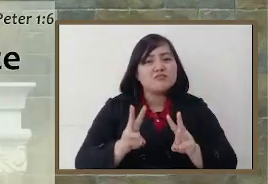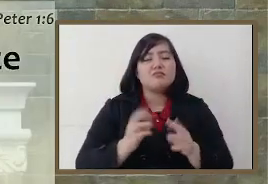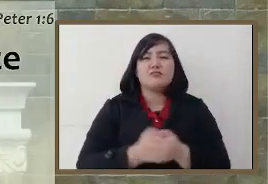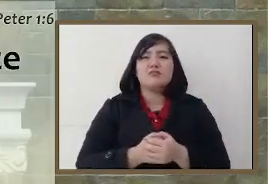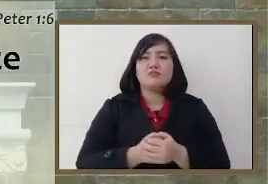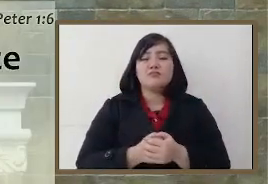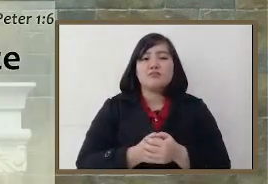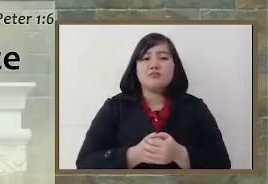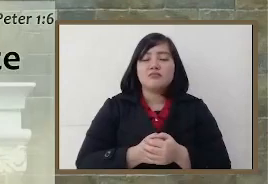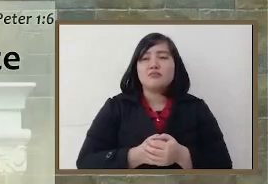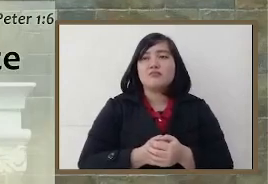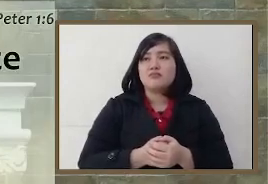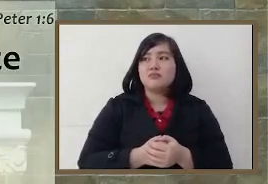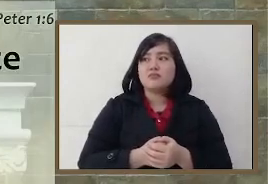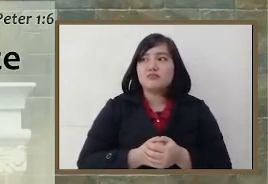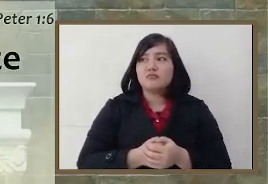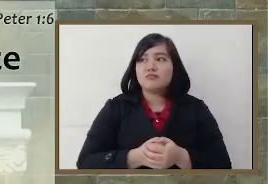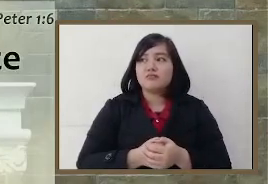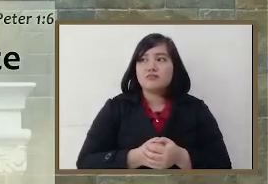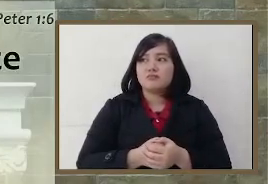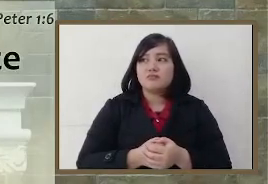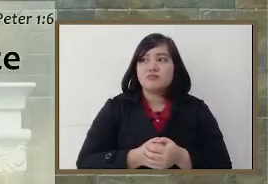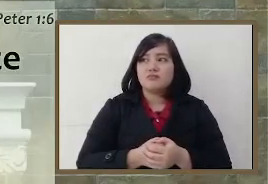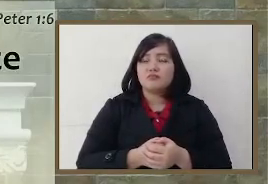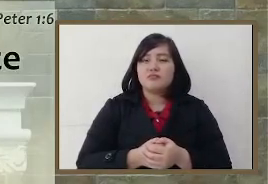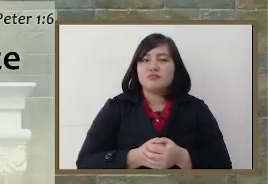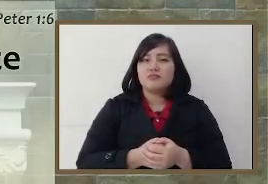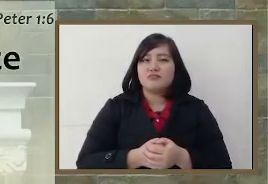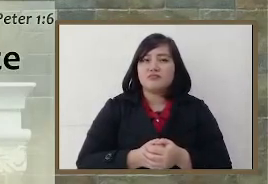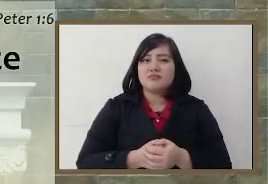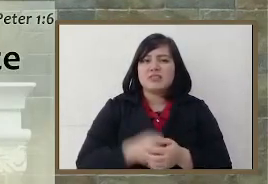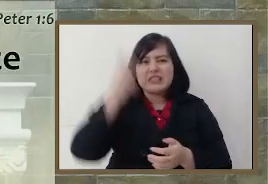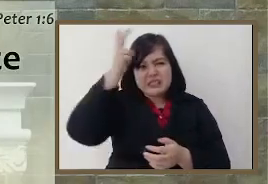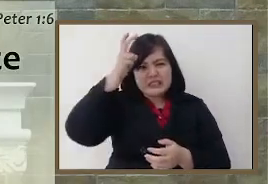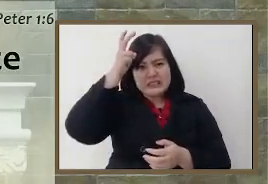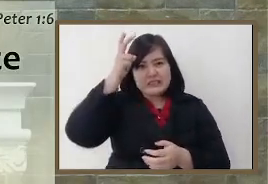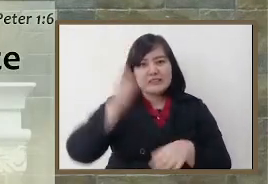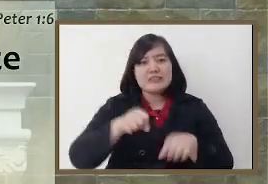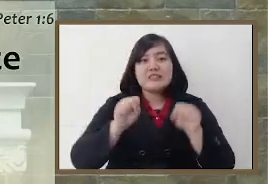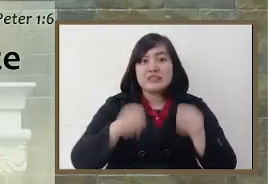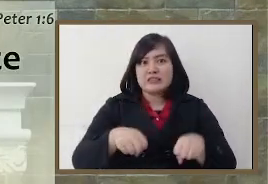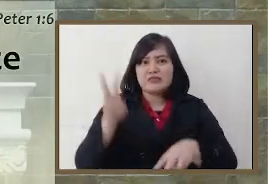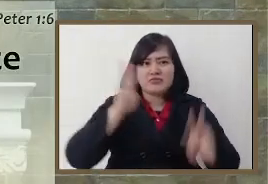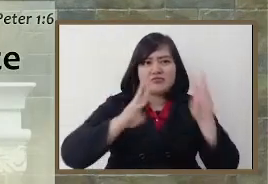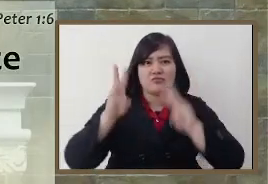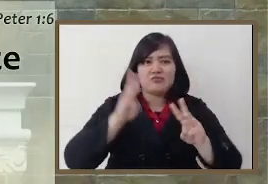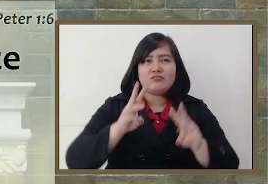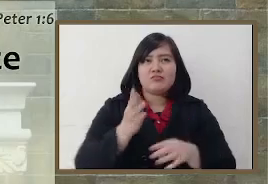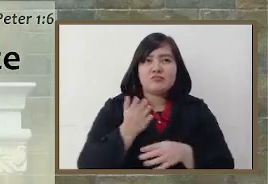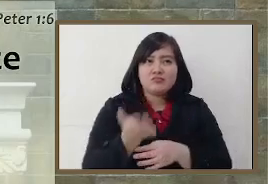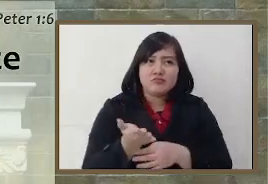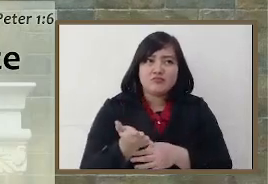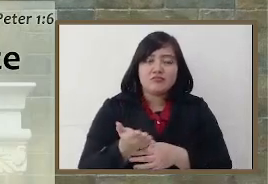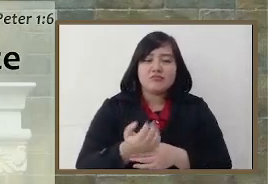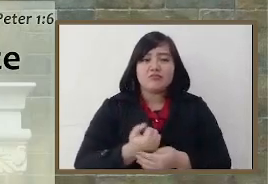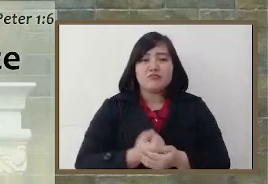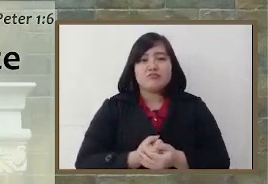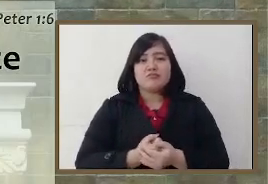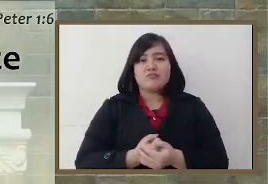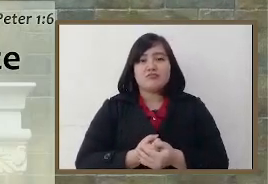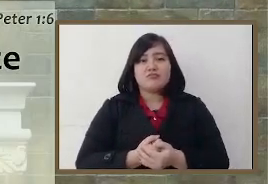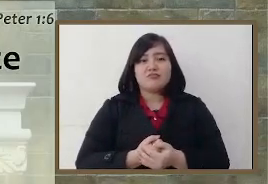words, wikang colloquial, kaya kang buisitin ng diablo eh. Kaya ka, di ba? Napapaligiran ka